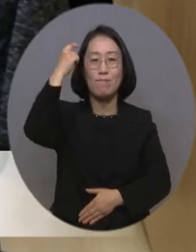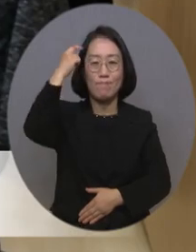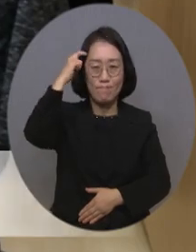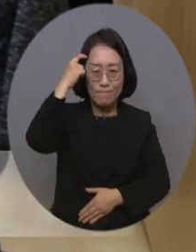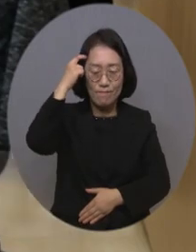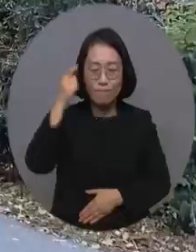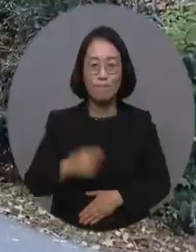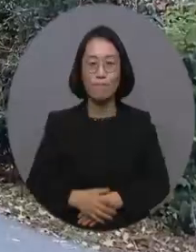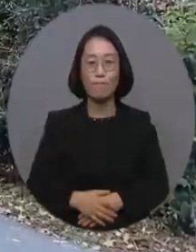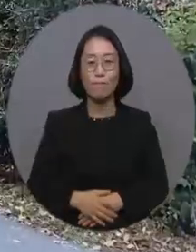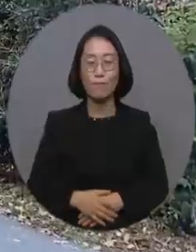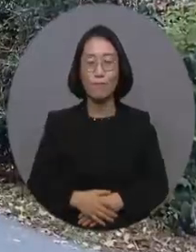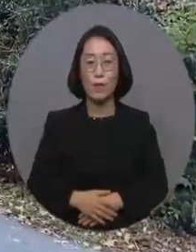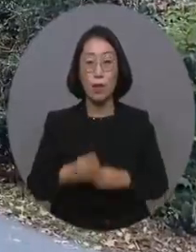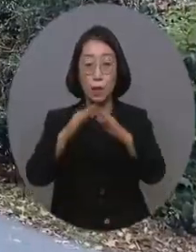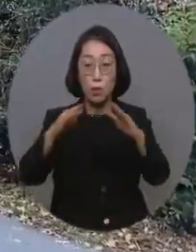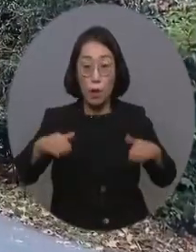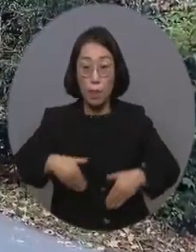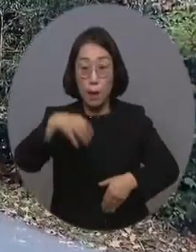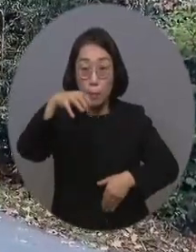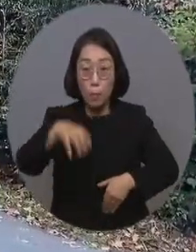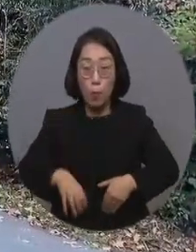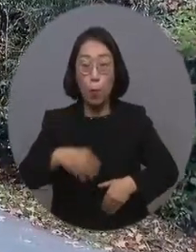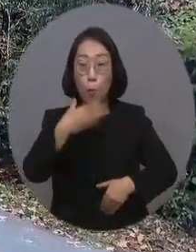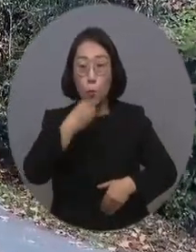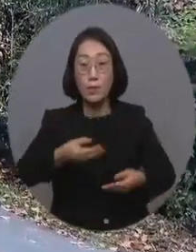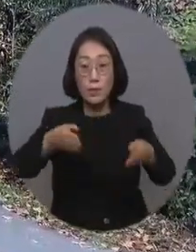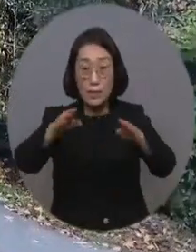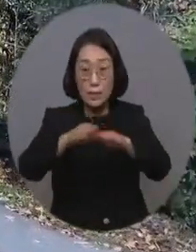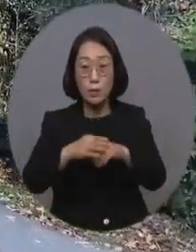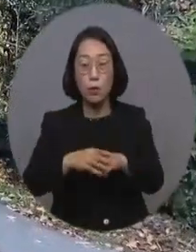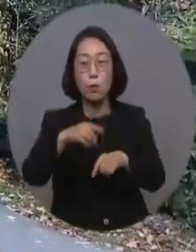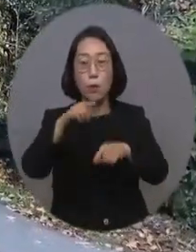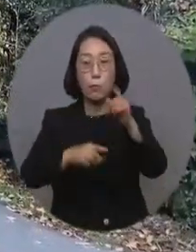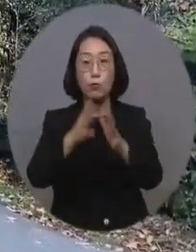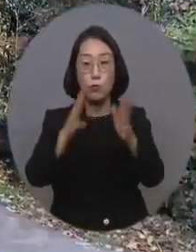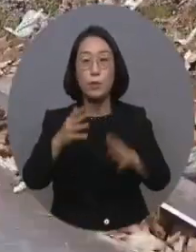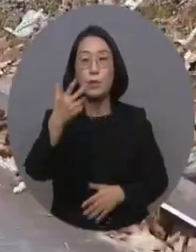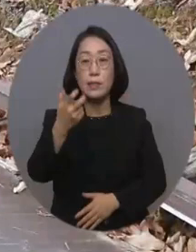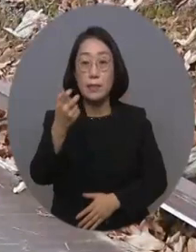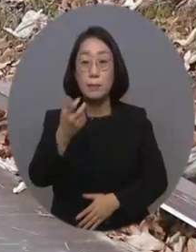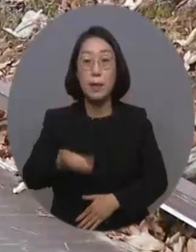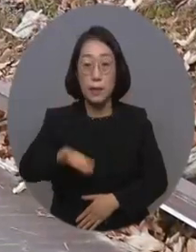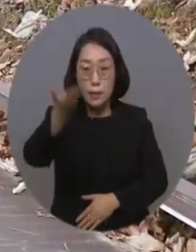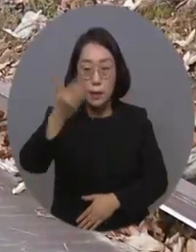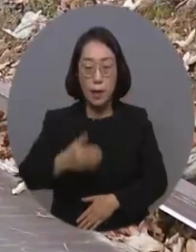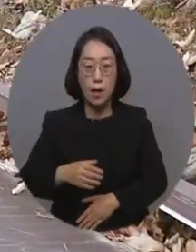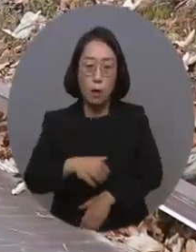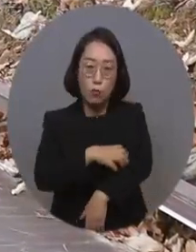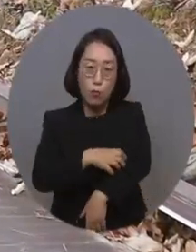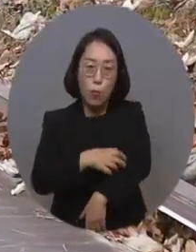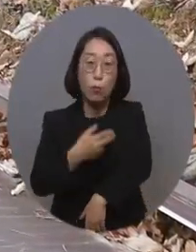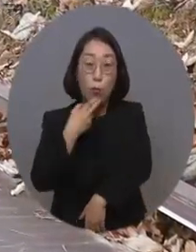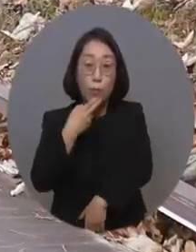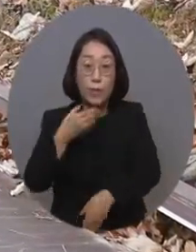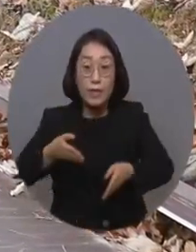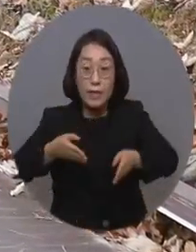있습니다. 전남도에는 현재 복지시설 나눔숲 76개소와 무장애 나눔길